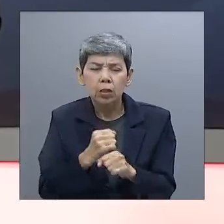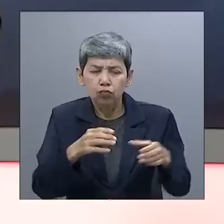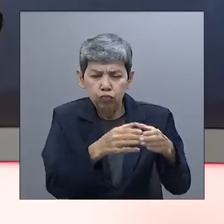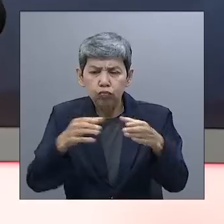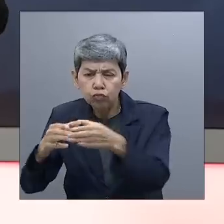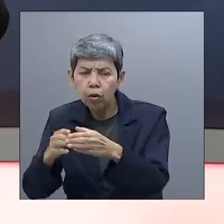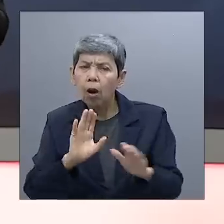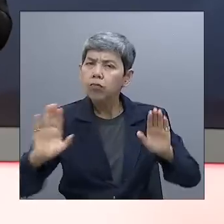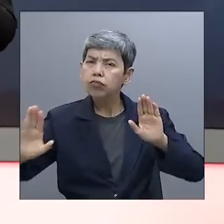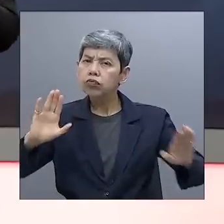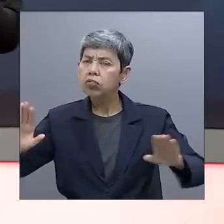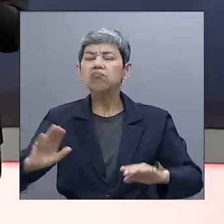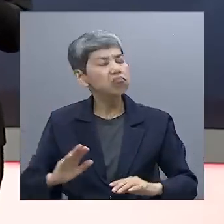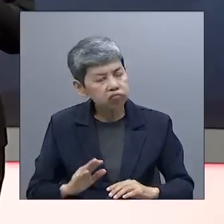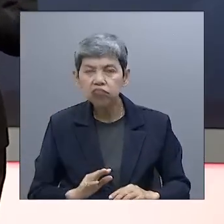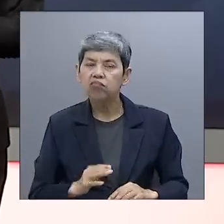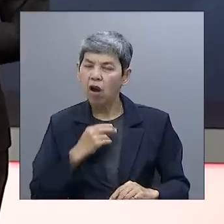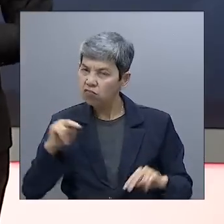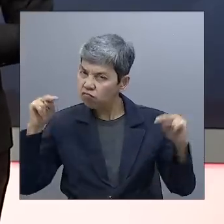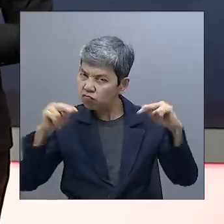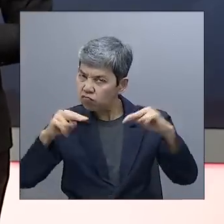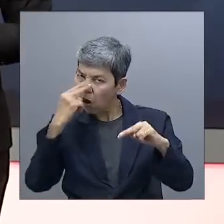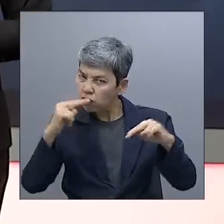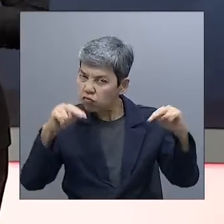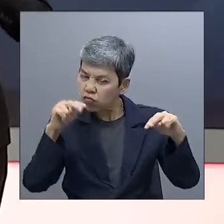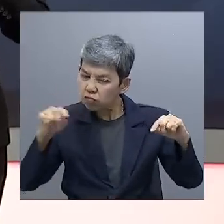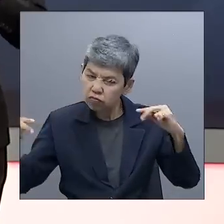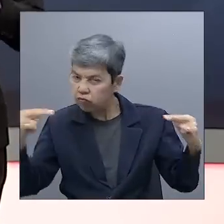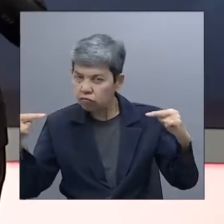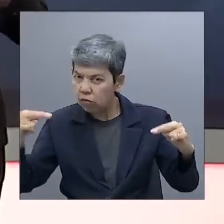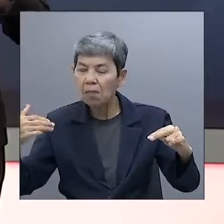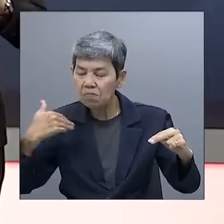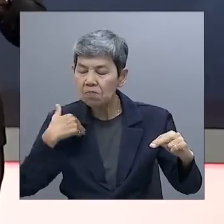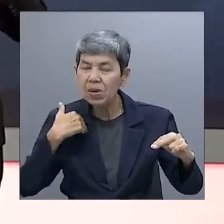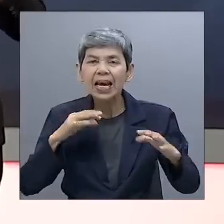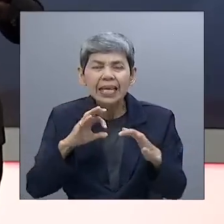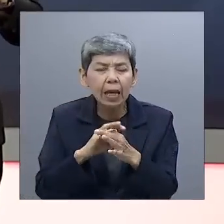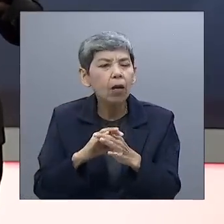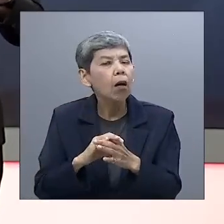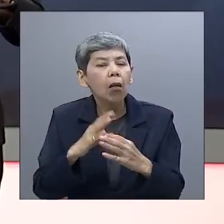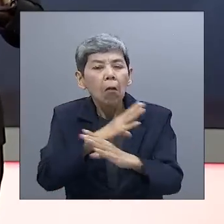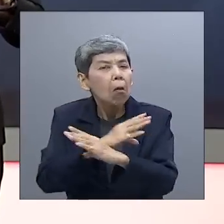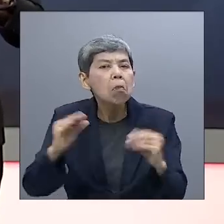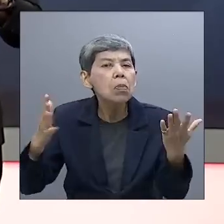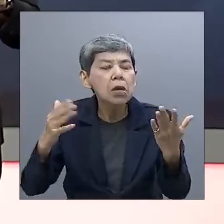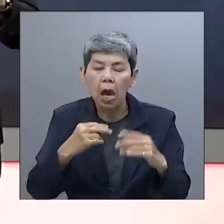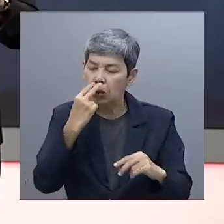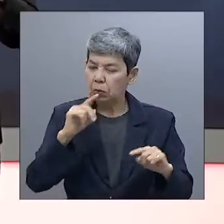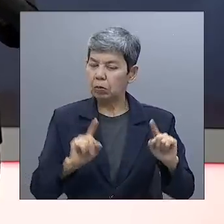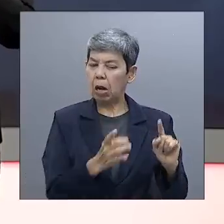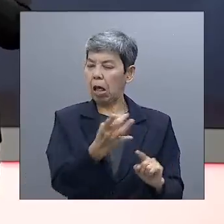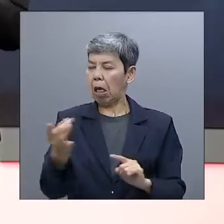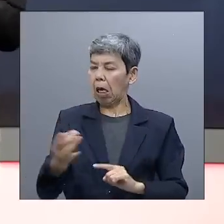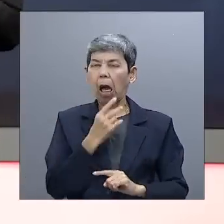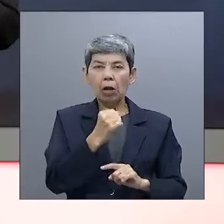คลับของแต่ละฝ่ายก็ร่วมวงจับจ้องเป็นหูเป็นตาให้ซะด้วยแทนกันซึ่งกันและกันแล้วก็ประเมินกันด้วยมีหนำซ้